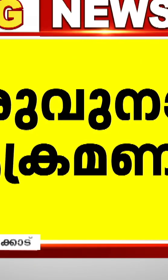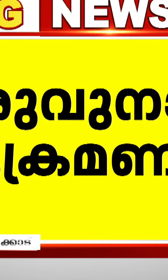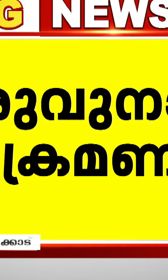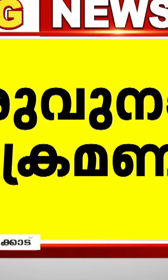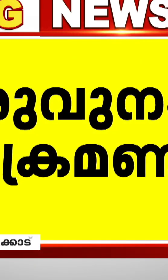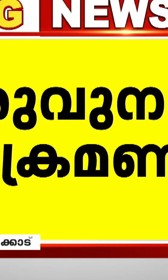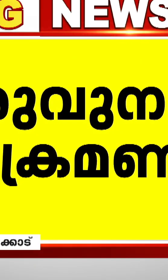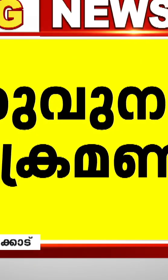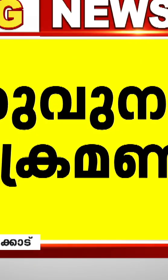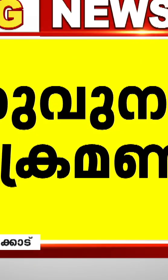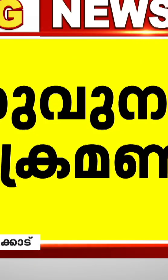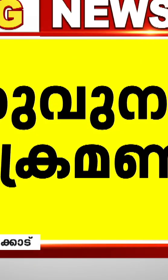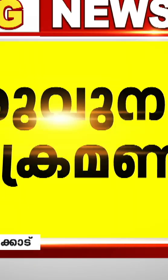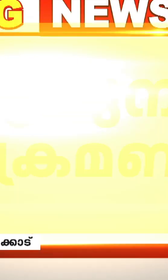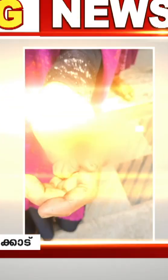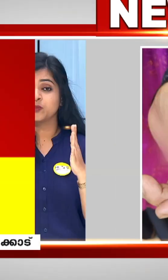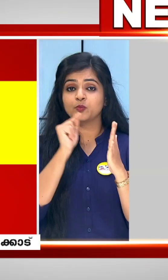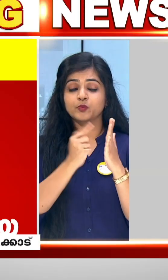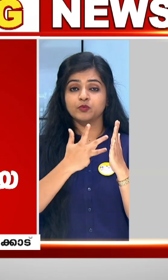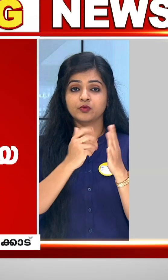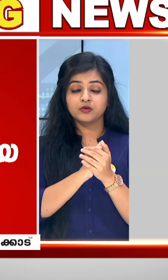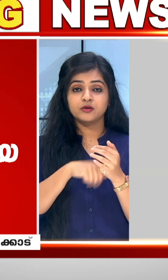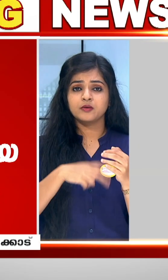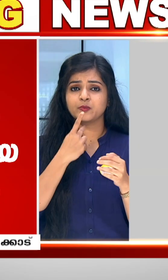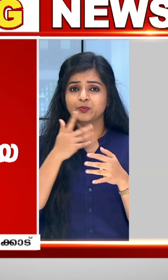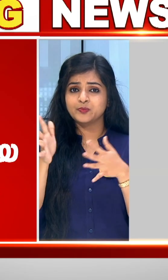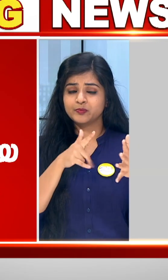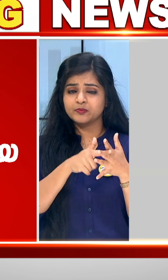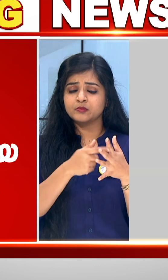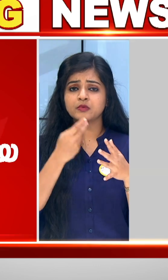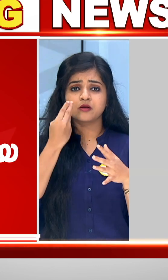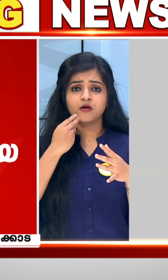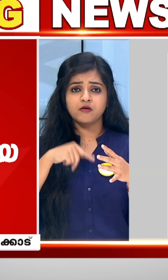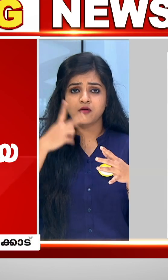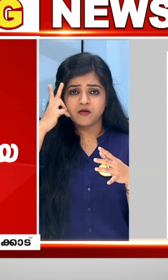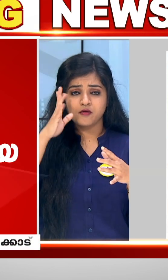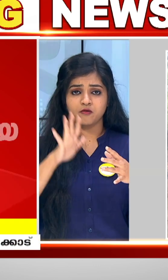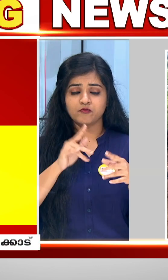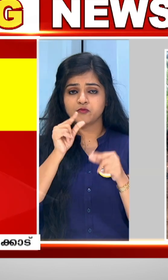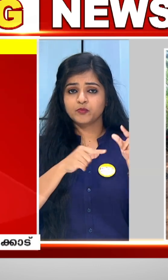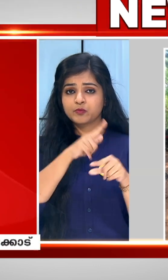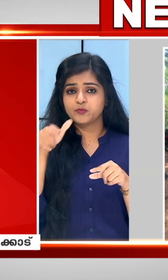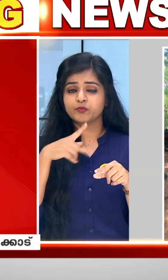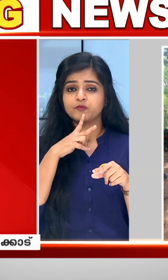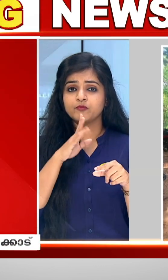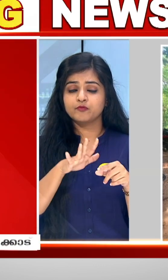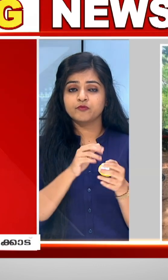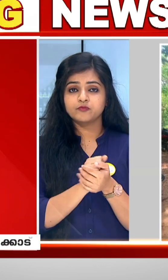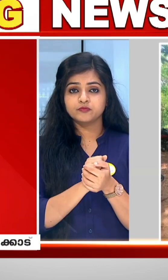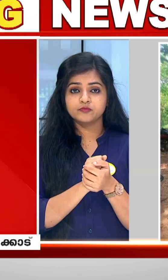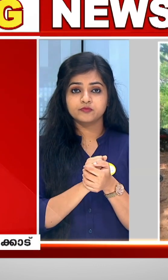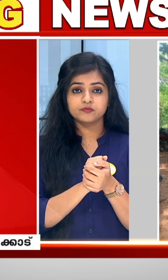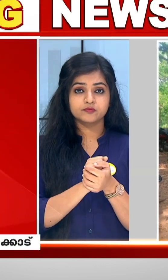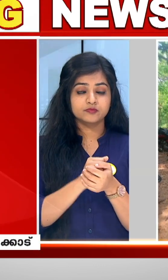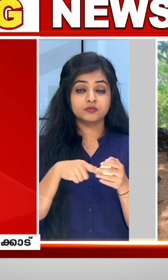ഒരു ആശങ്കപ്പെടുന്ന കാര്യമുള്ളത് ഇത് പേപ്പട്ടിയാണ് കടിച്ചതെന്നൊരു സംശയം നാട്ടുകാർ പങ്കുവെക്കുന്നുണ്ട്.